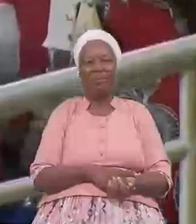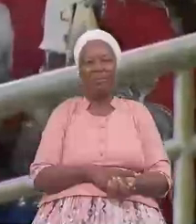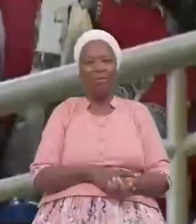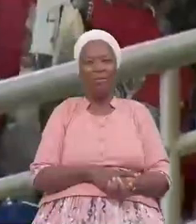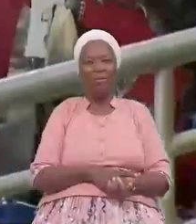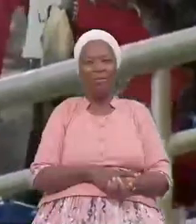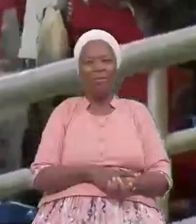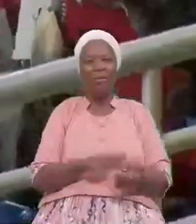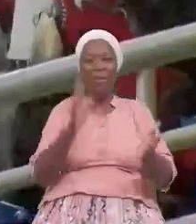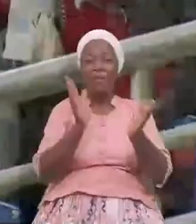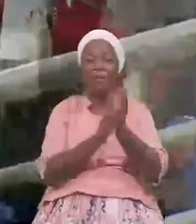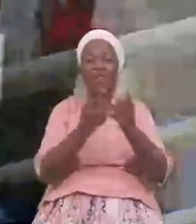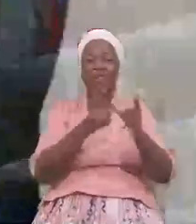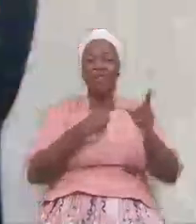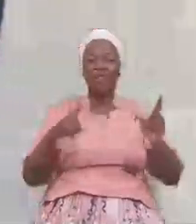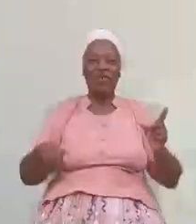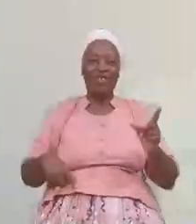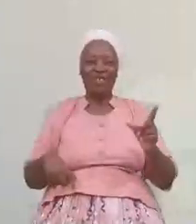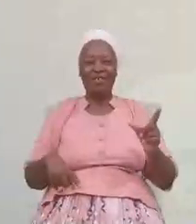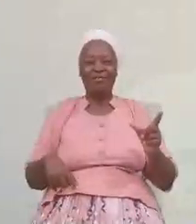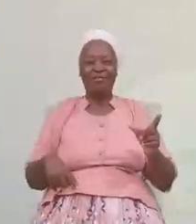Gloire à Dieu!